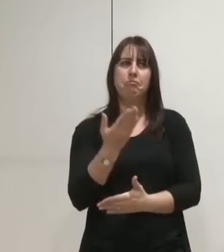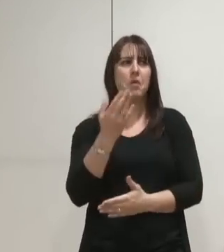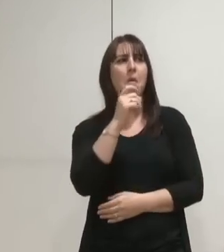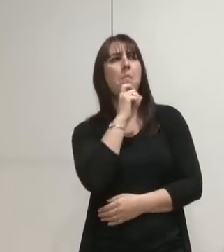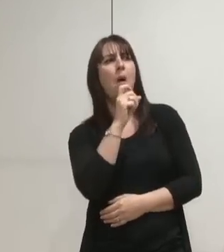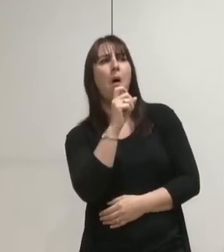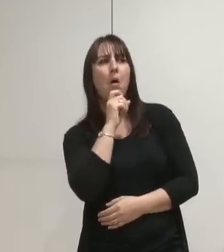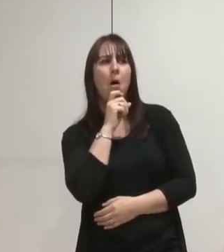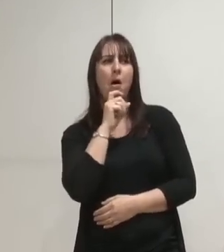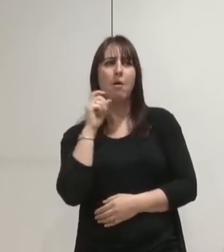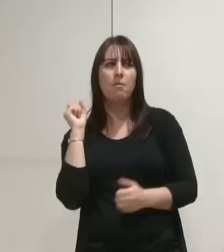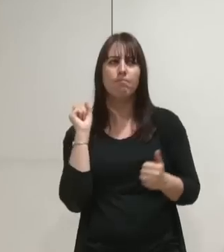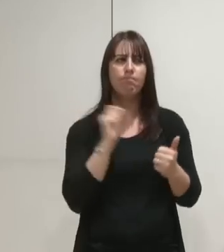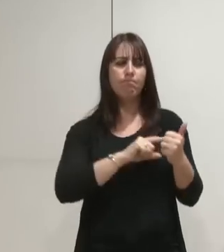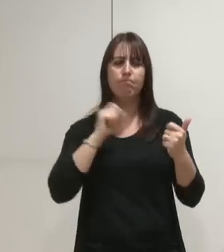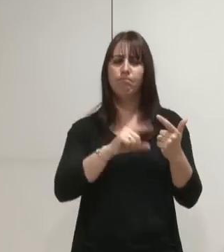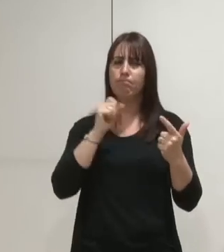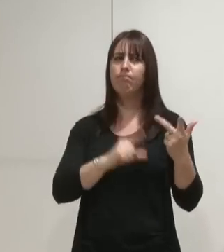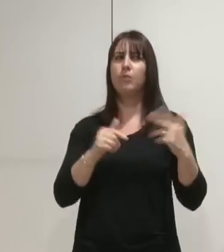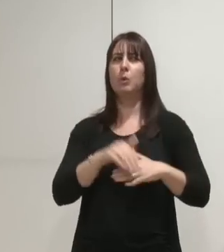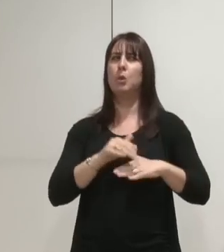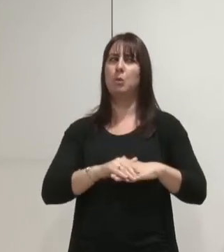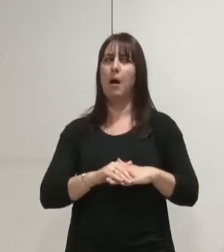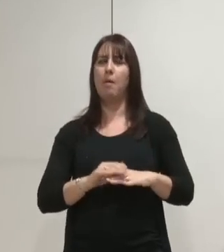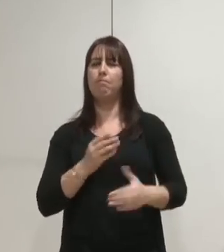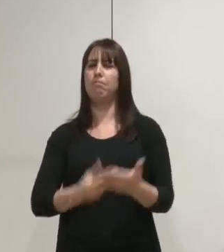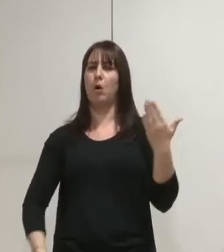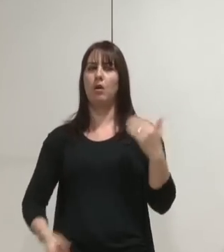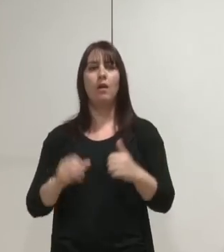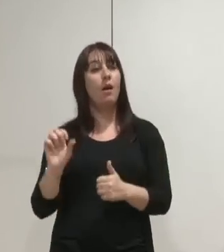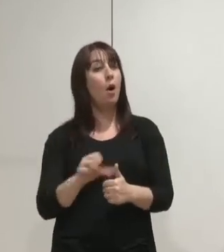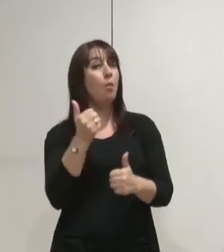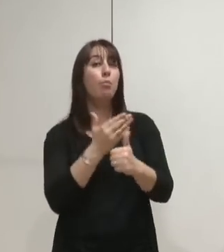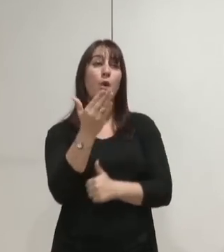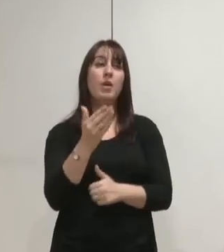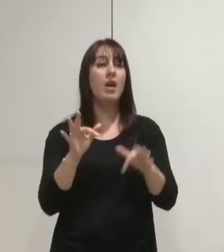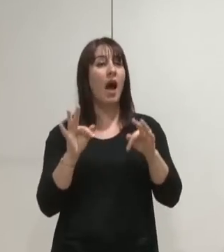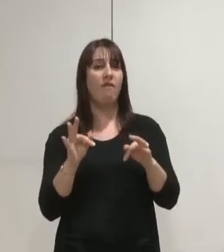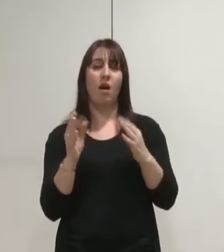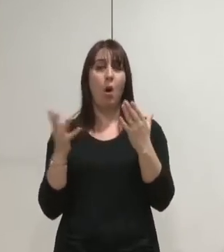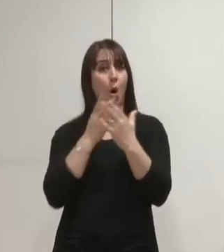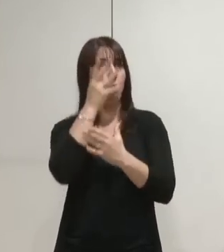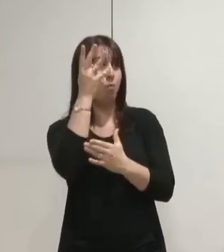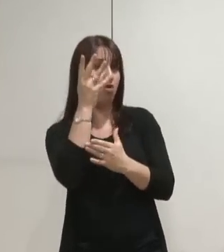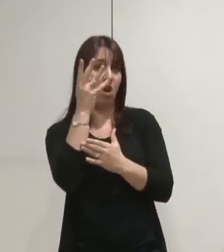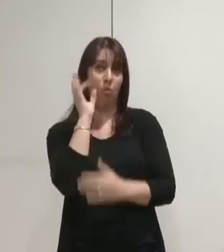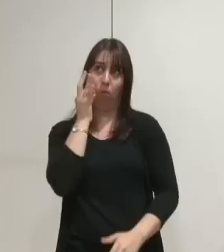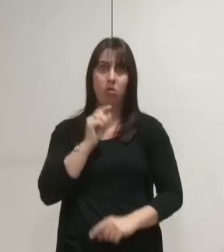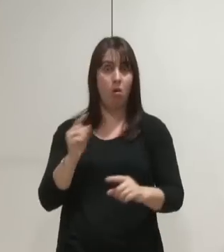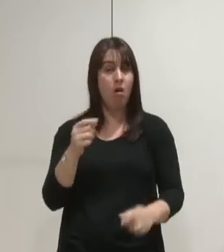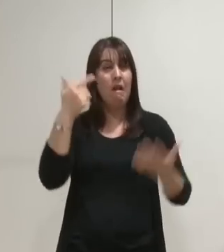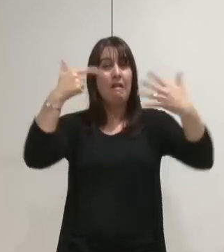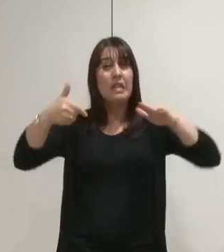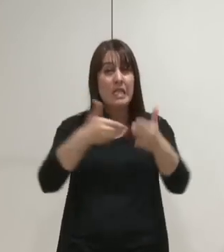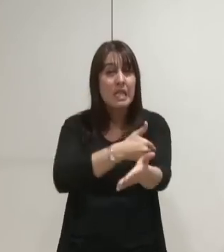été suffisamment soulignés ce soir et le premier de ces éléments a trait à la taille du projet plus de 17 millions